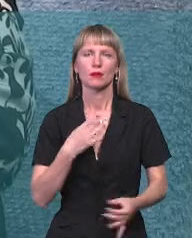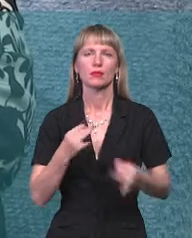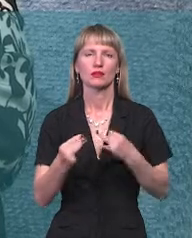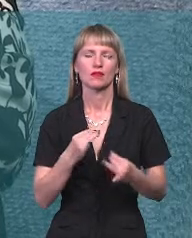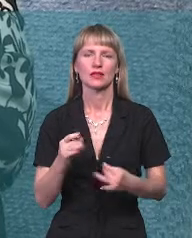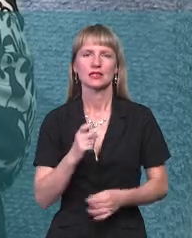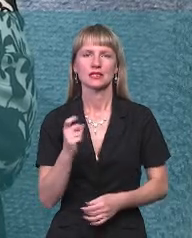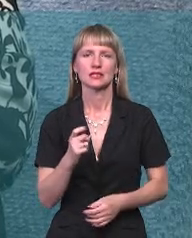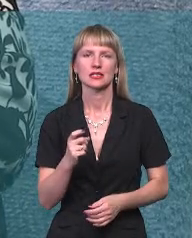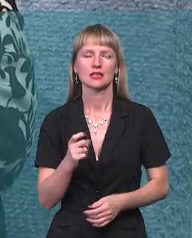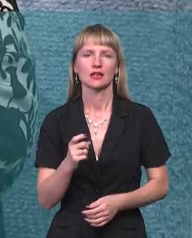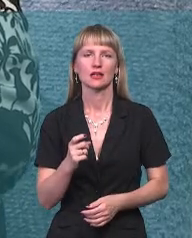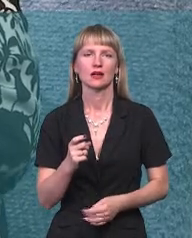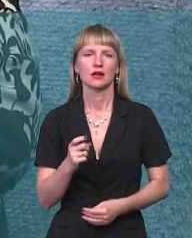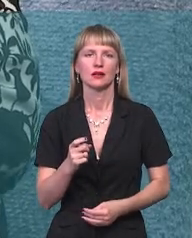з